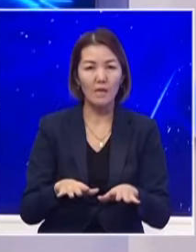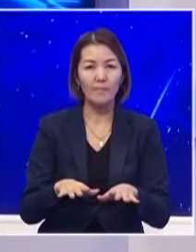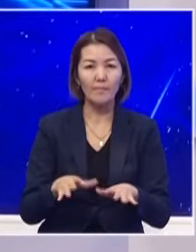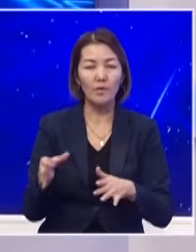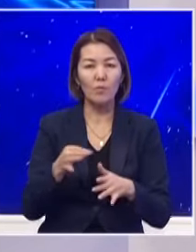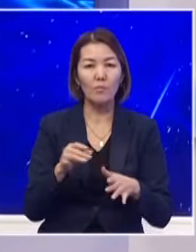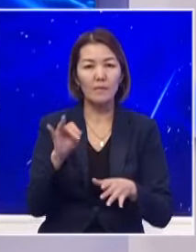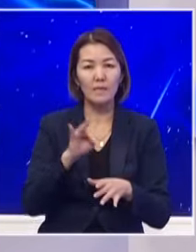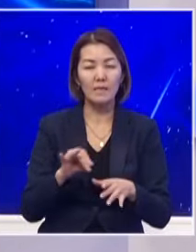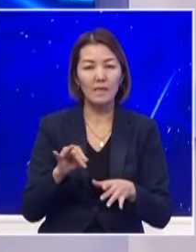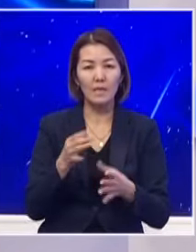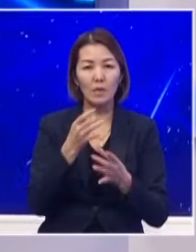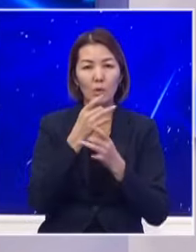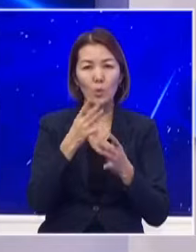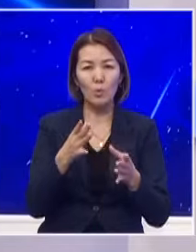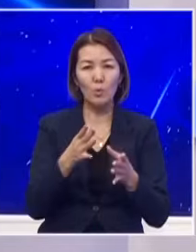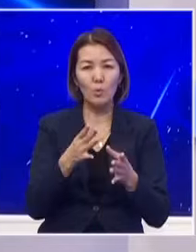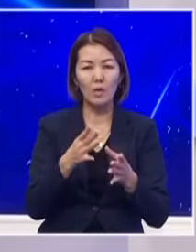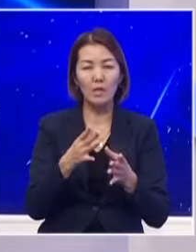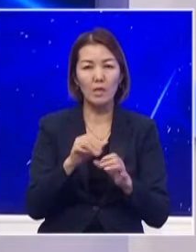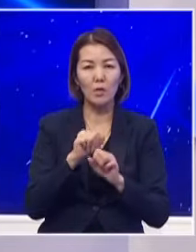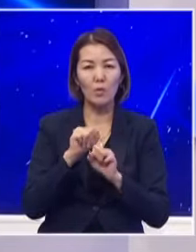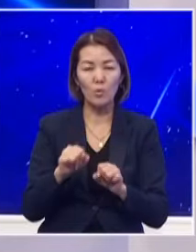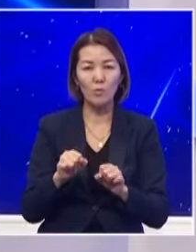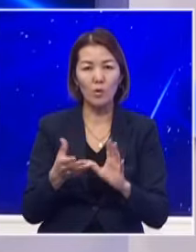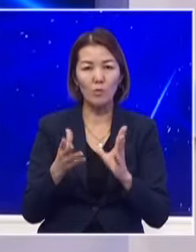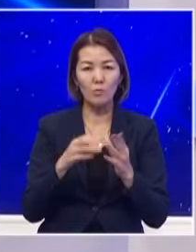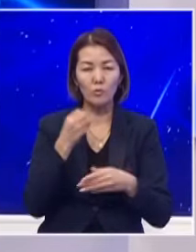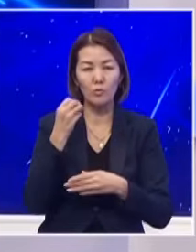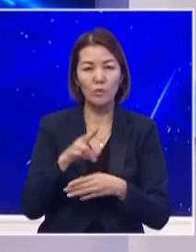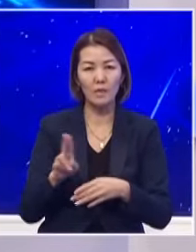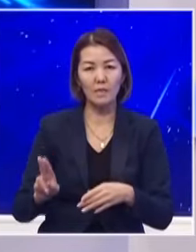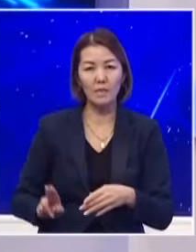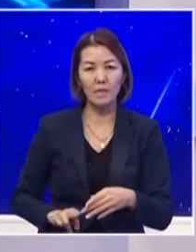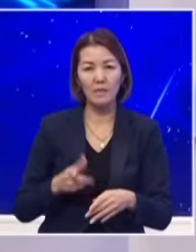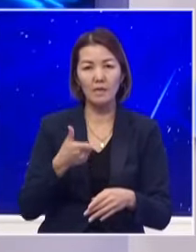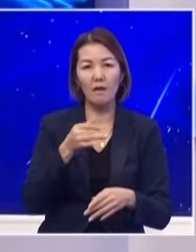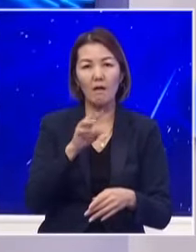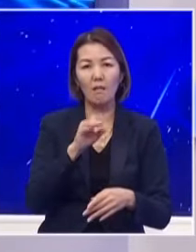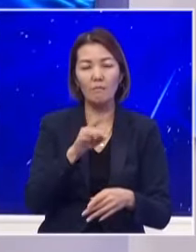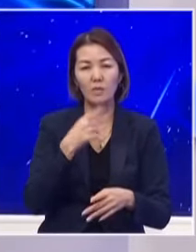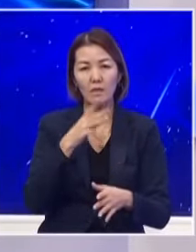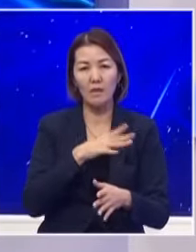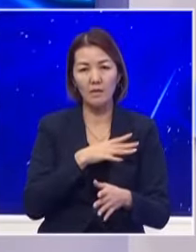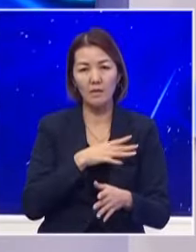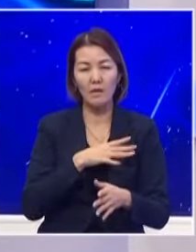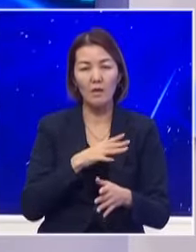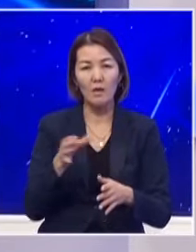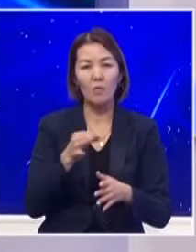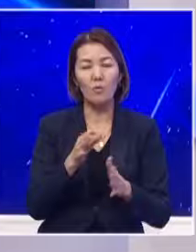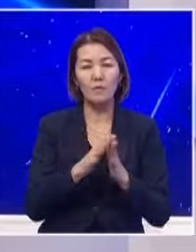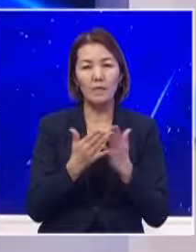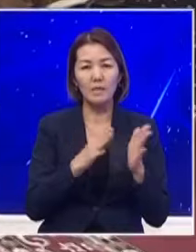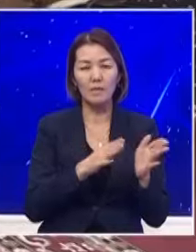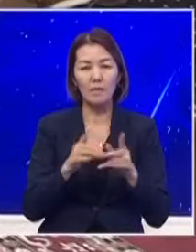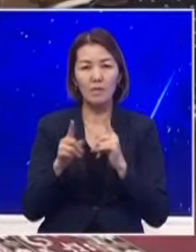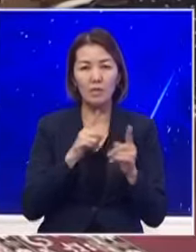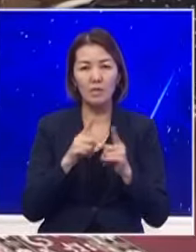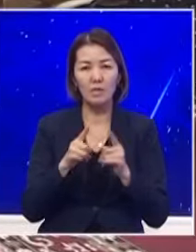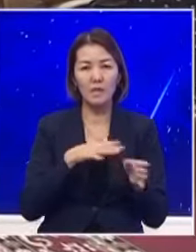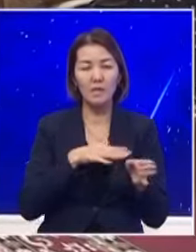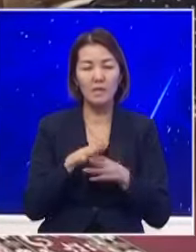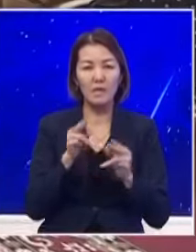ақпаратты облыстық тарихи мәдени мұраны қорғау жөндегі орталықтың директоры Ғалымжан Оспанов айтты. Облыстық кітапханада өткен жиында Оспанов